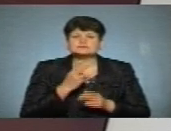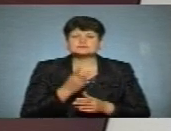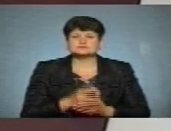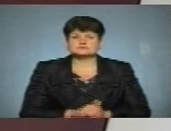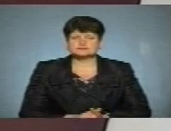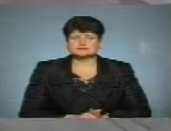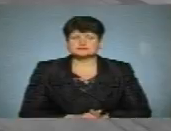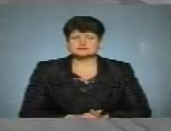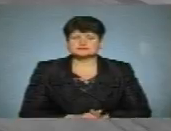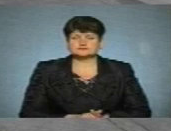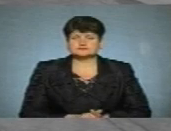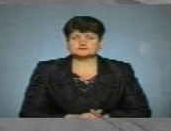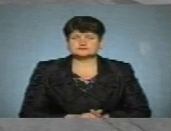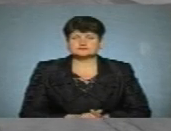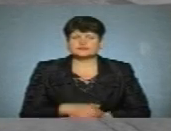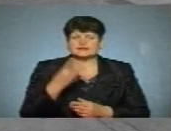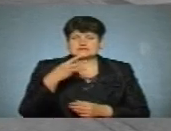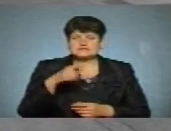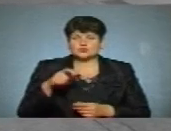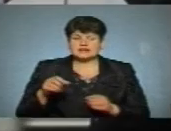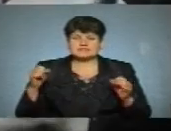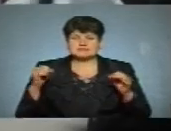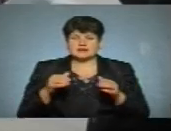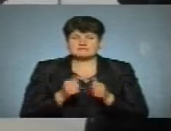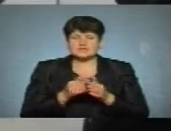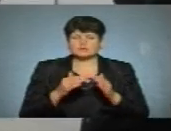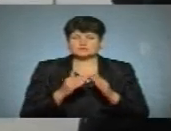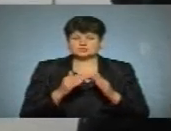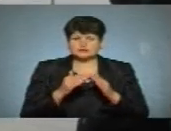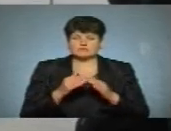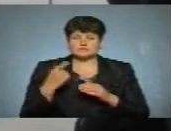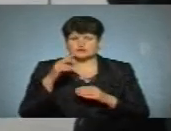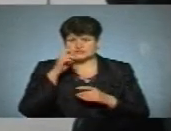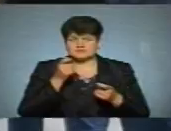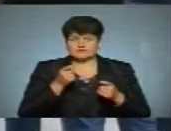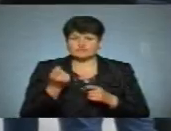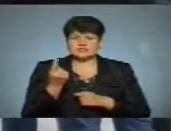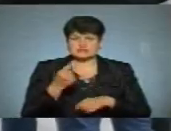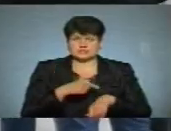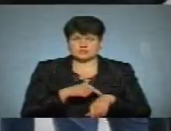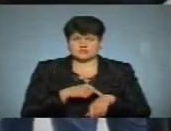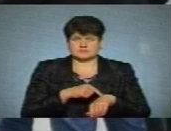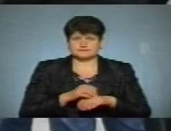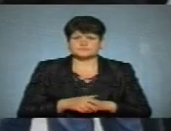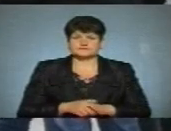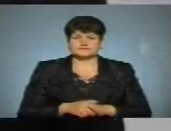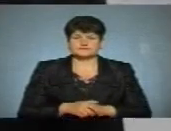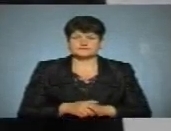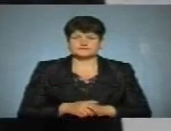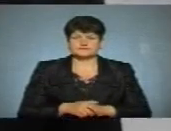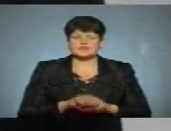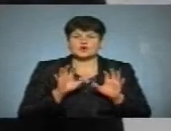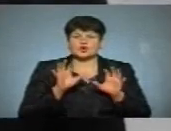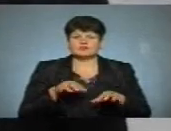Сарабун. 30 людей зібралися біля будівлі облдержадміністрації об 11 годині.